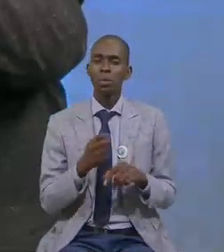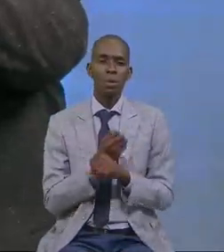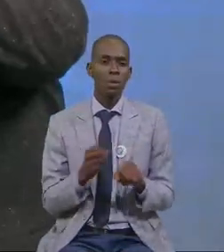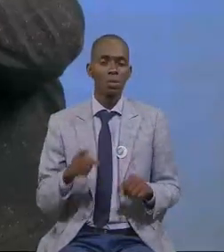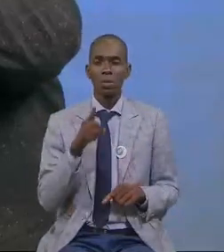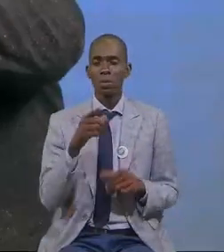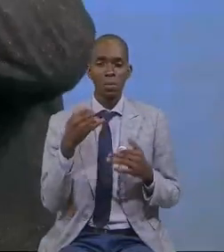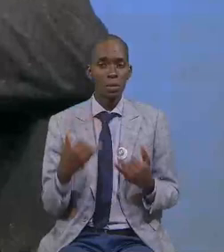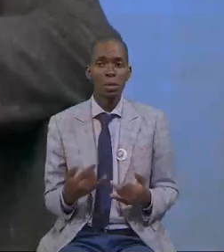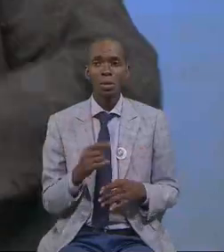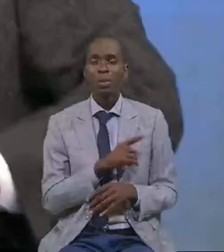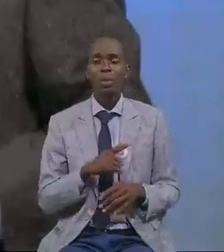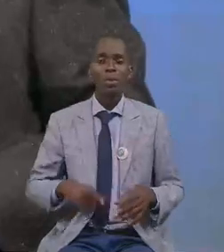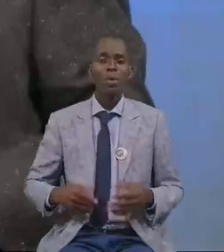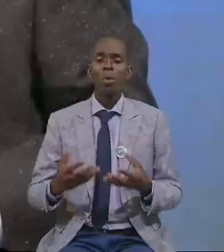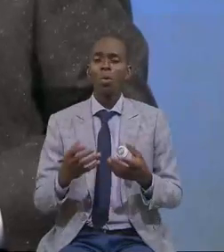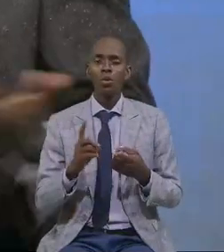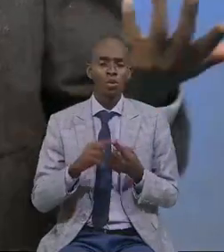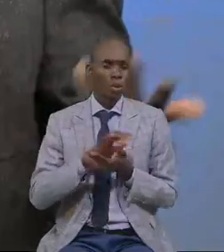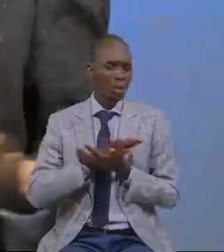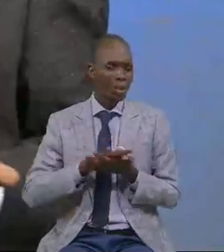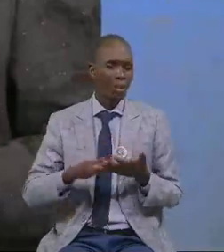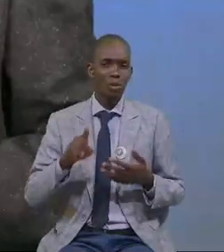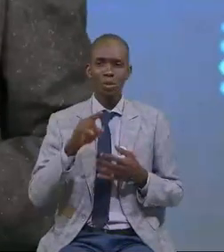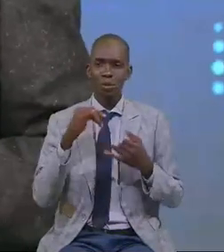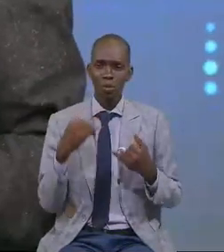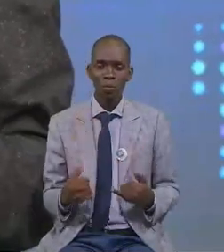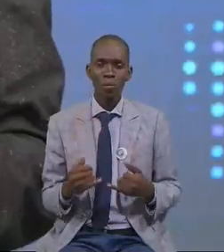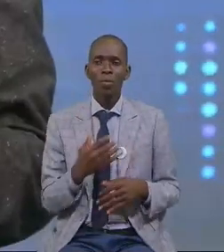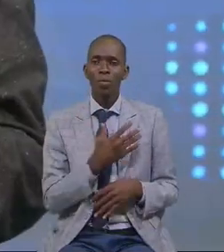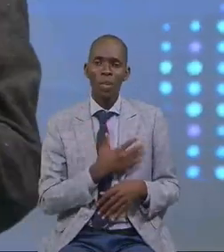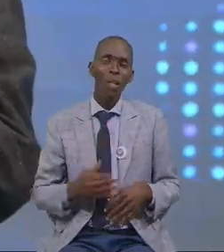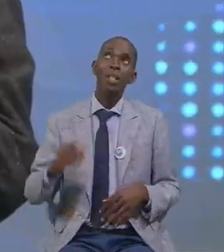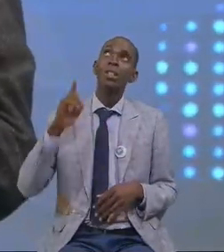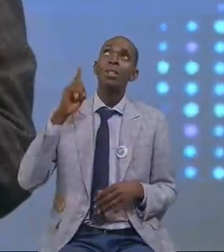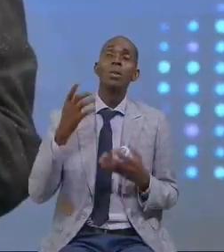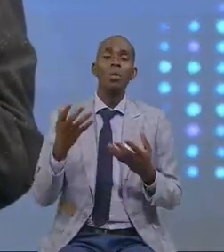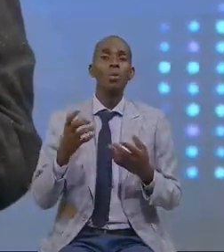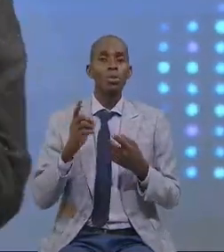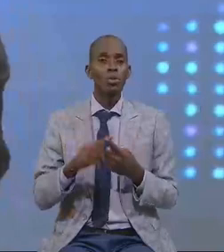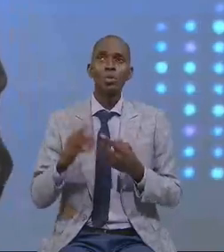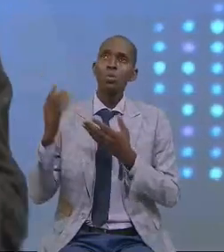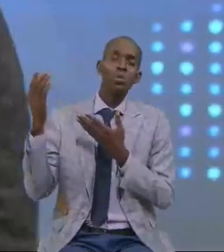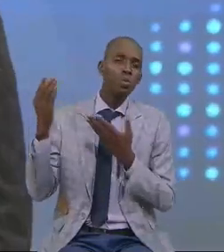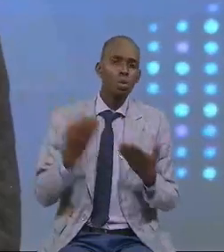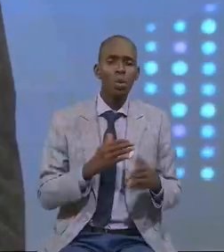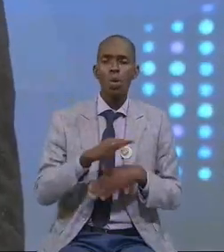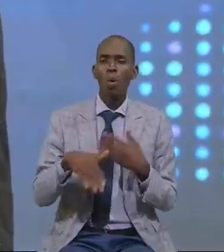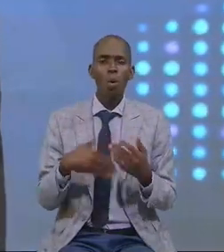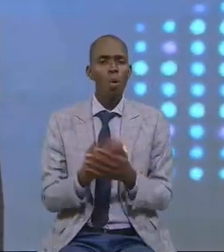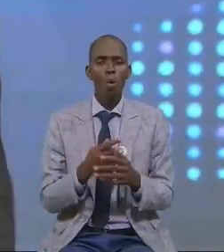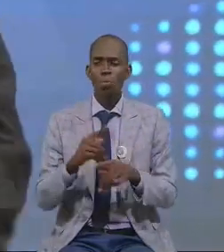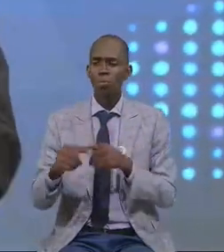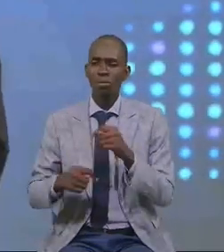maintenant. Le Seigneur veut vous purifier maintenant. Le Seigneur veut apporter de